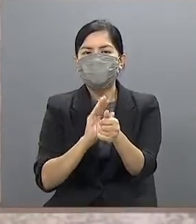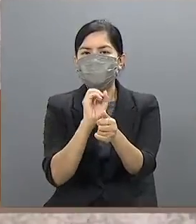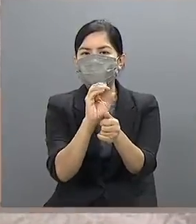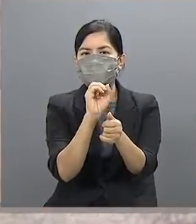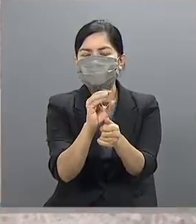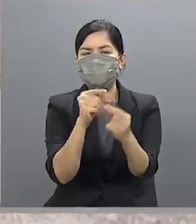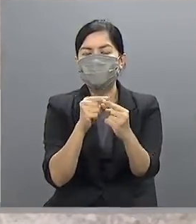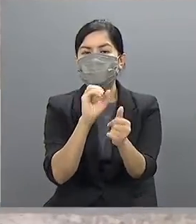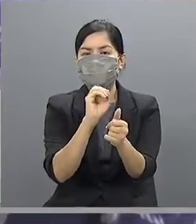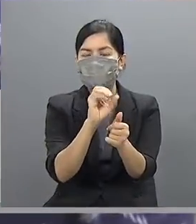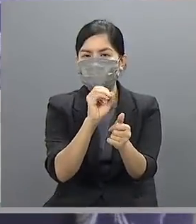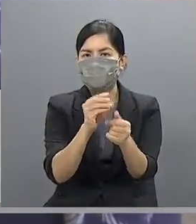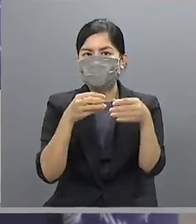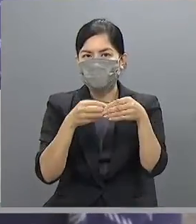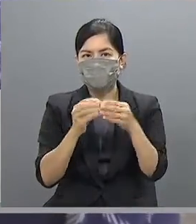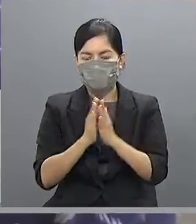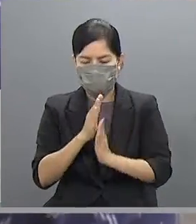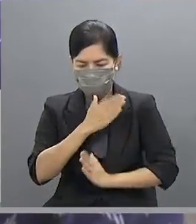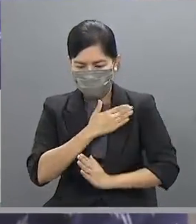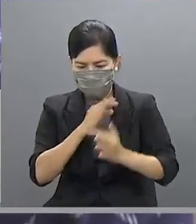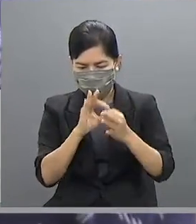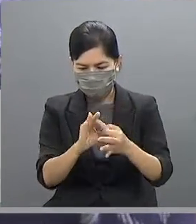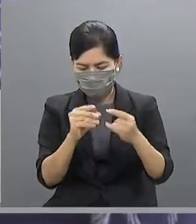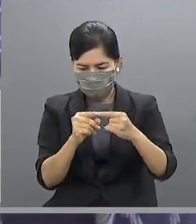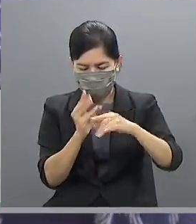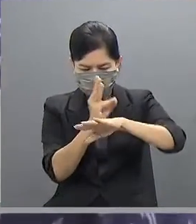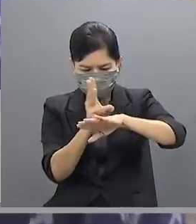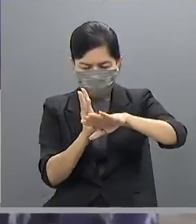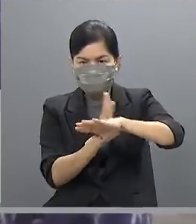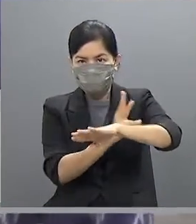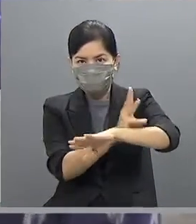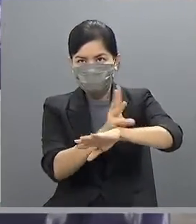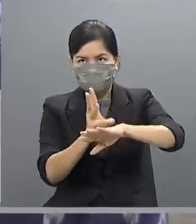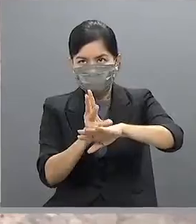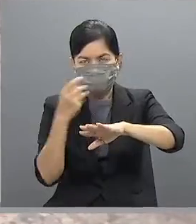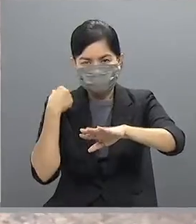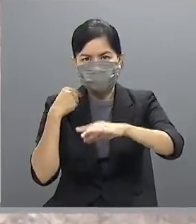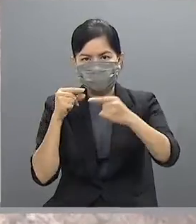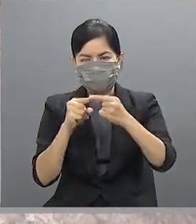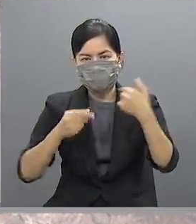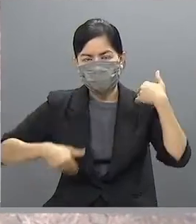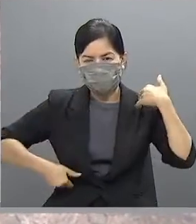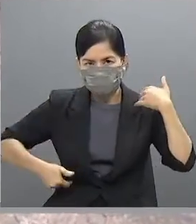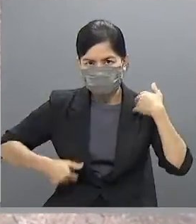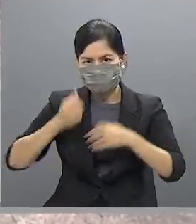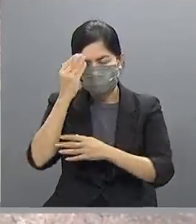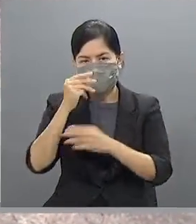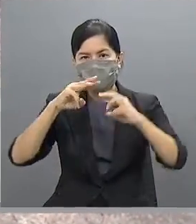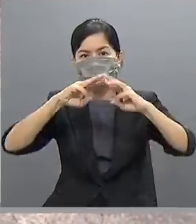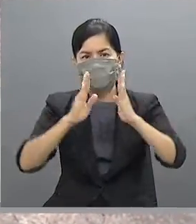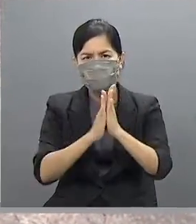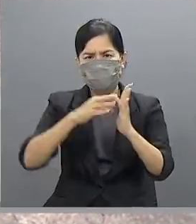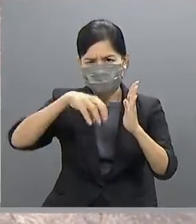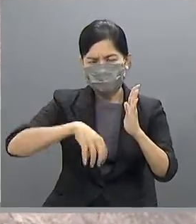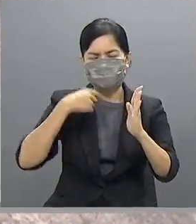เมืองพิจิตรค่ะเกี่ยวกับโรคฝีดาษลิงเนื่องจากวัดแห่งนี้มีลิงป่าอาศัยอยู่นับร้อยตัวเบื้องต้นพบว่าลิง